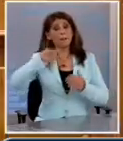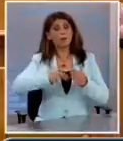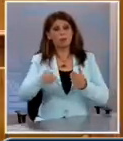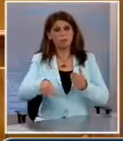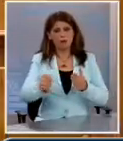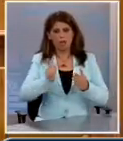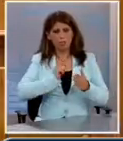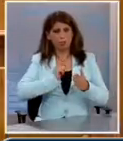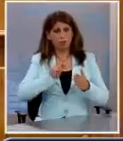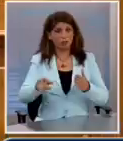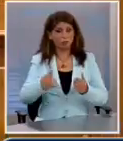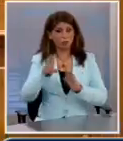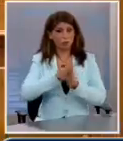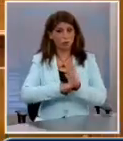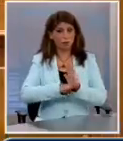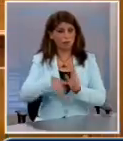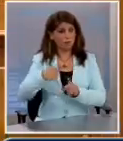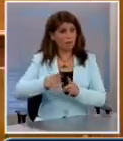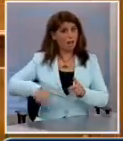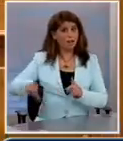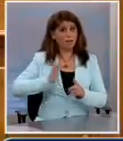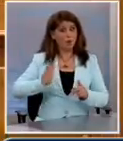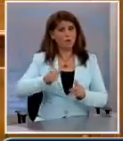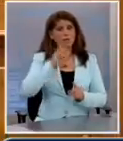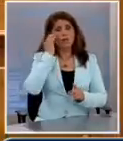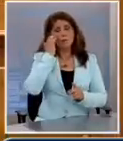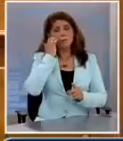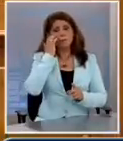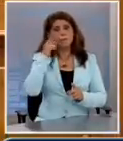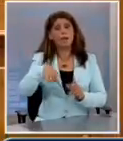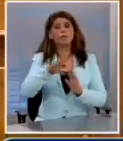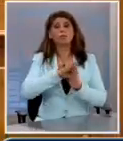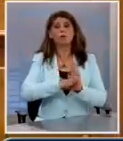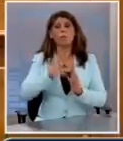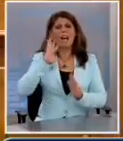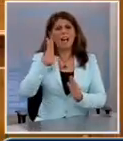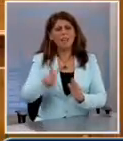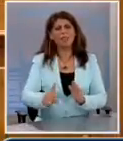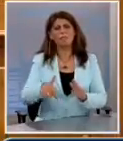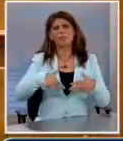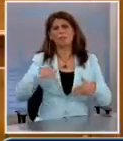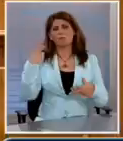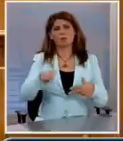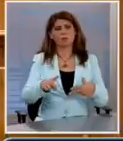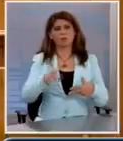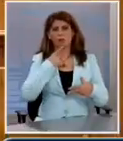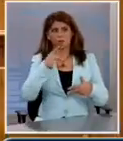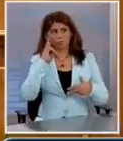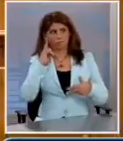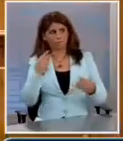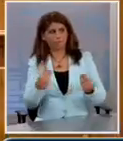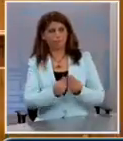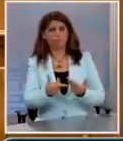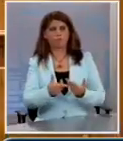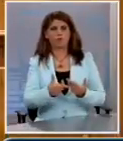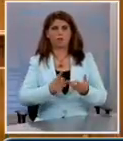ιδιοκτησία του προγράμματος Έλληνες Πολίτες. Ένα πρόγραμμα το οποίο καθημερινά οι υπουργοί σας δαιμονοποιούν, παραποιούν